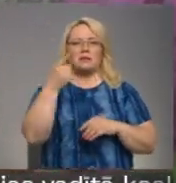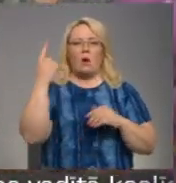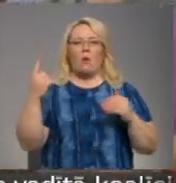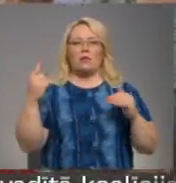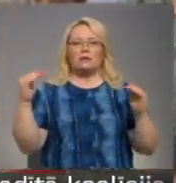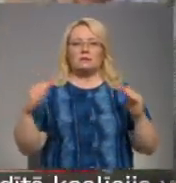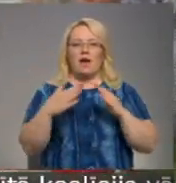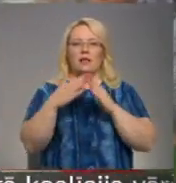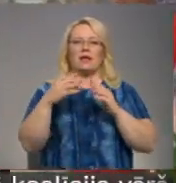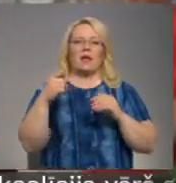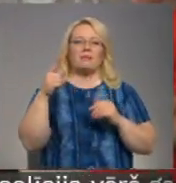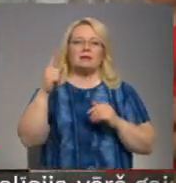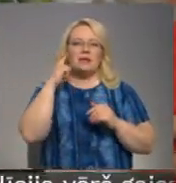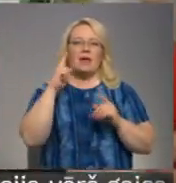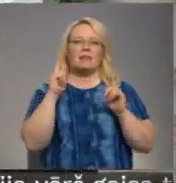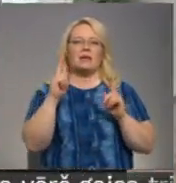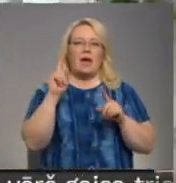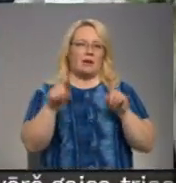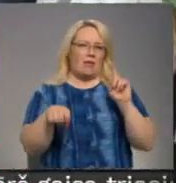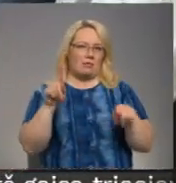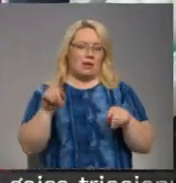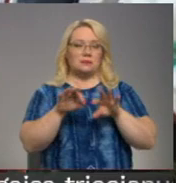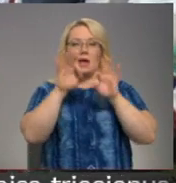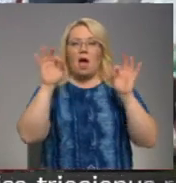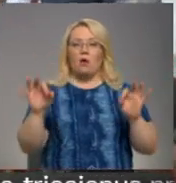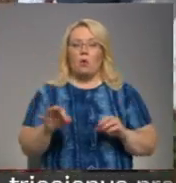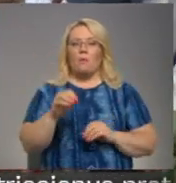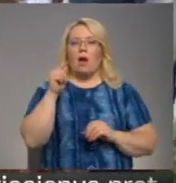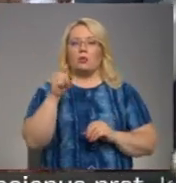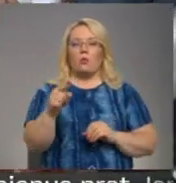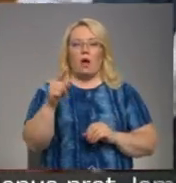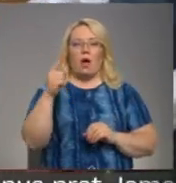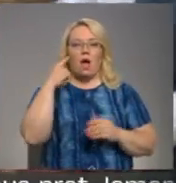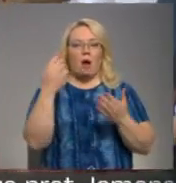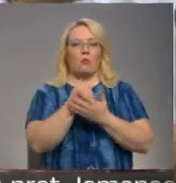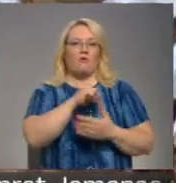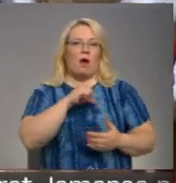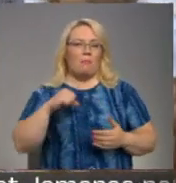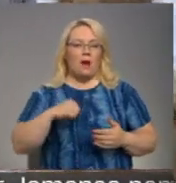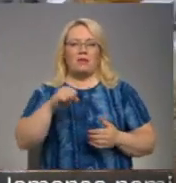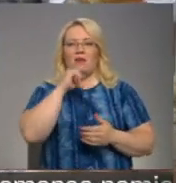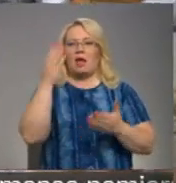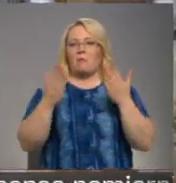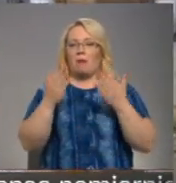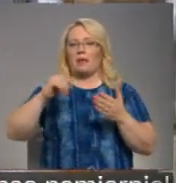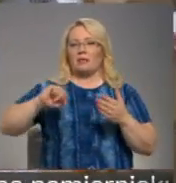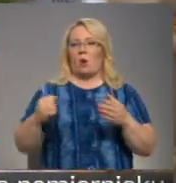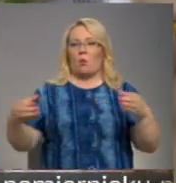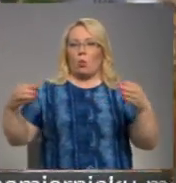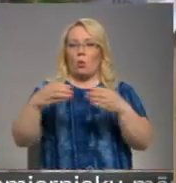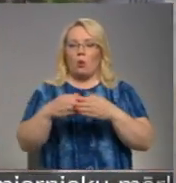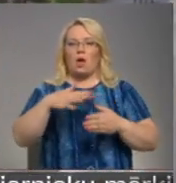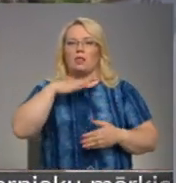jeb saulstāviem zināja tikai retais. Sākumā tos apgūst pati, tad izmēģinājus draugu lokā, un nu jau vairākus